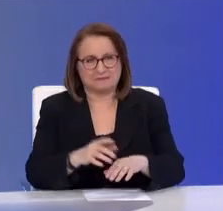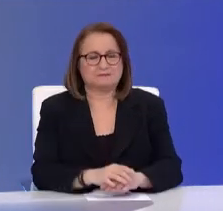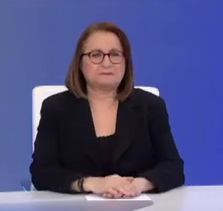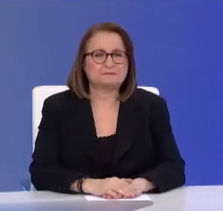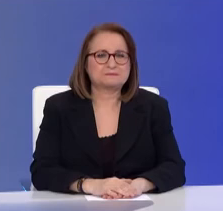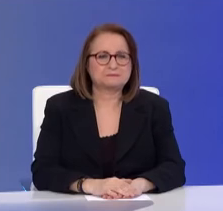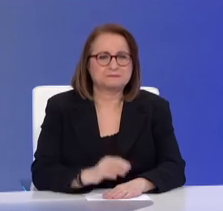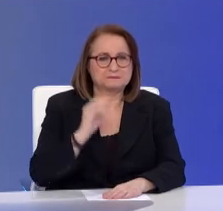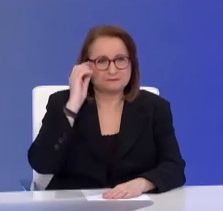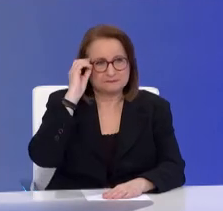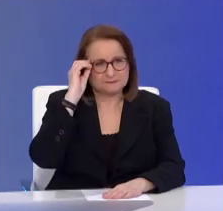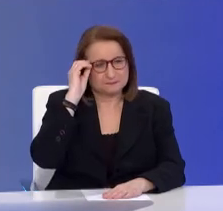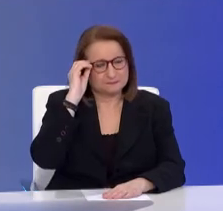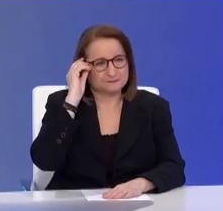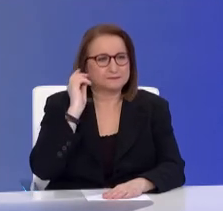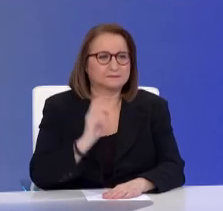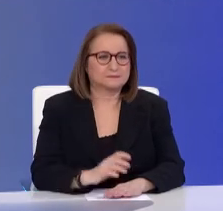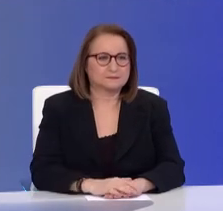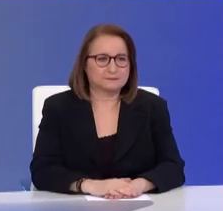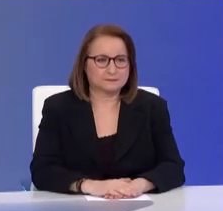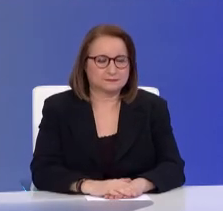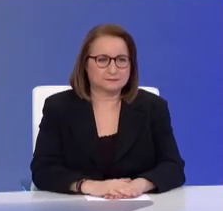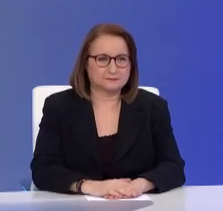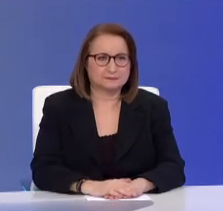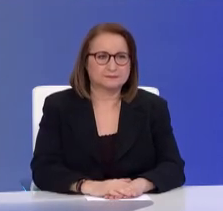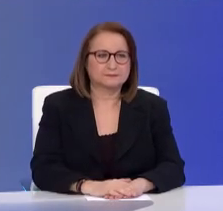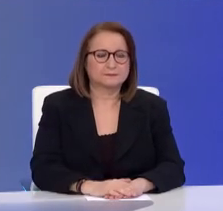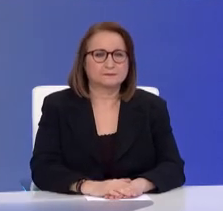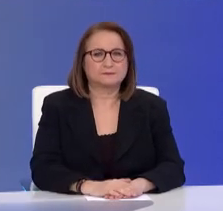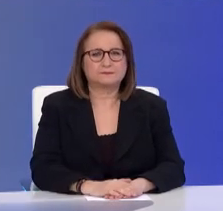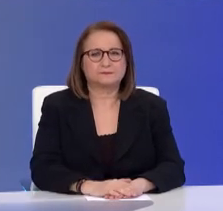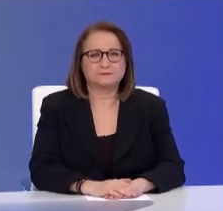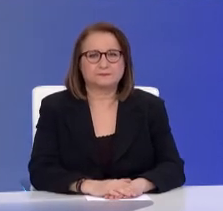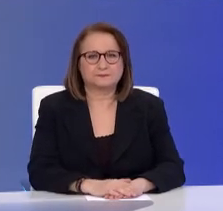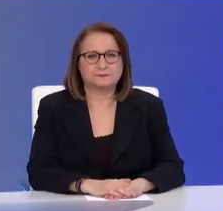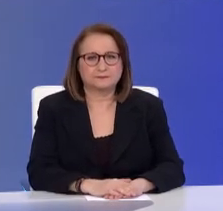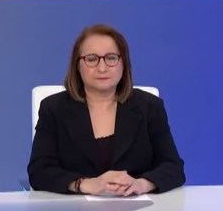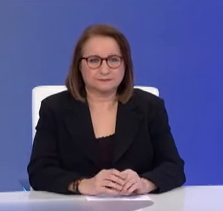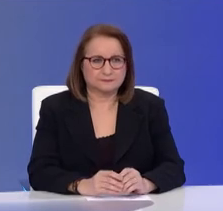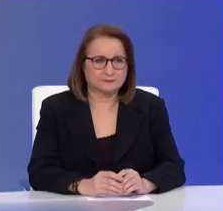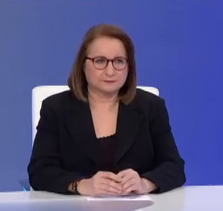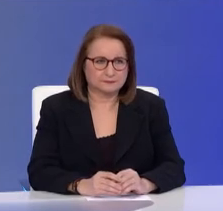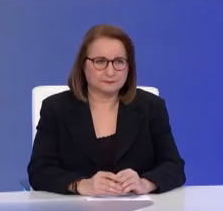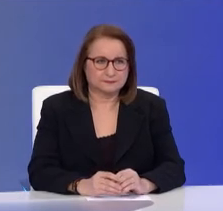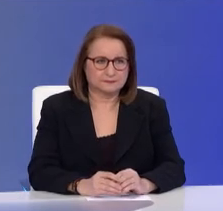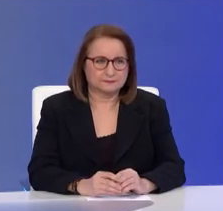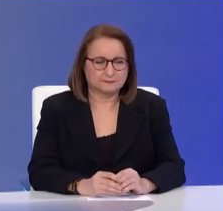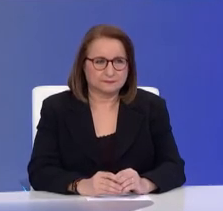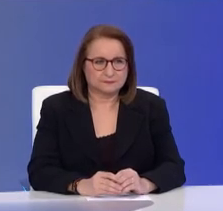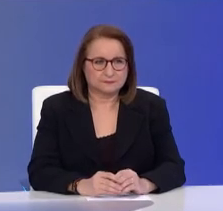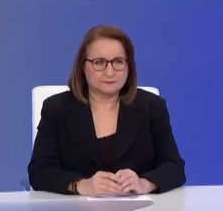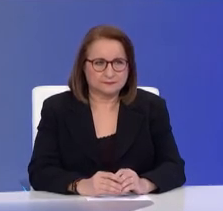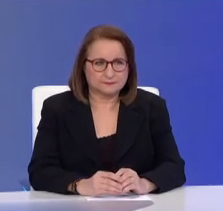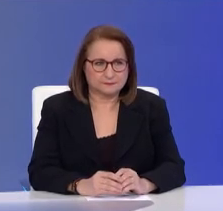the medal and the diploma to His Excellency, the Deputy Representative of the Embassy of the French Republic,